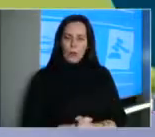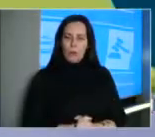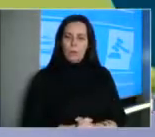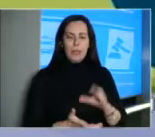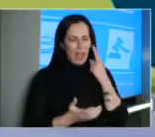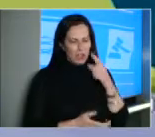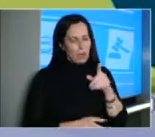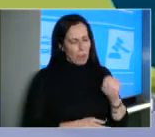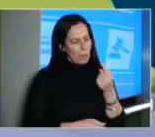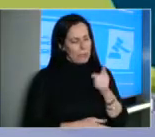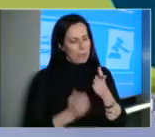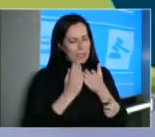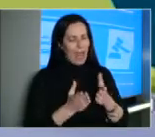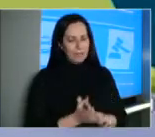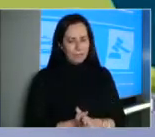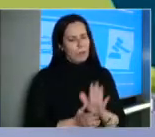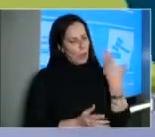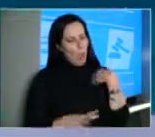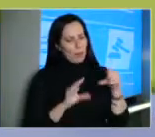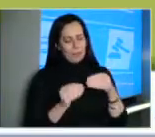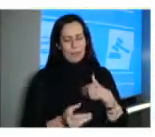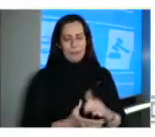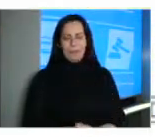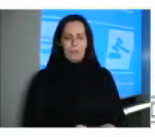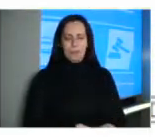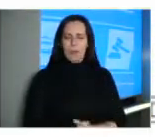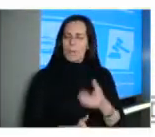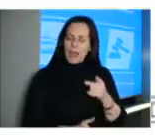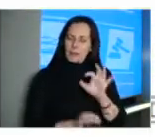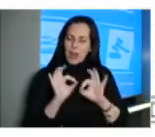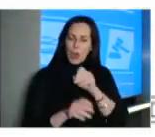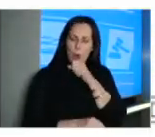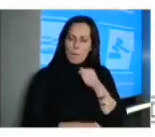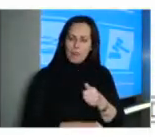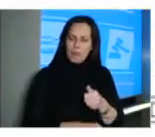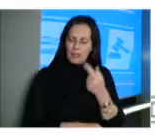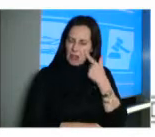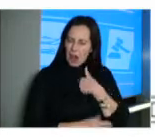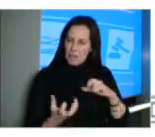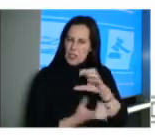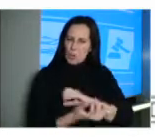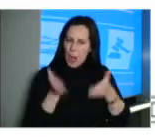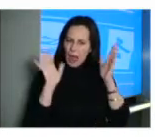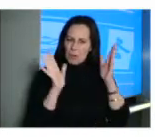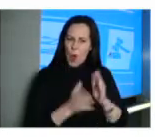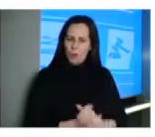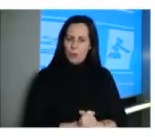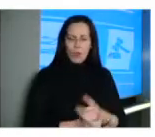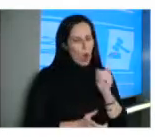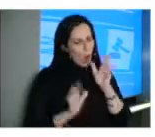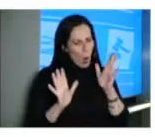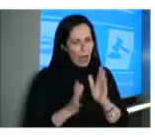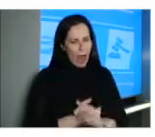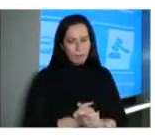נראה לי שאתם בכל זאת צריכים קצת עזרה. בואו איתי. מה זה בכלל כל הפנסיה הזאת? נשמע לי מסובך טילים. לא כל